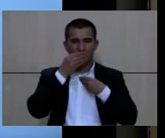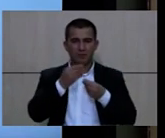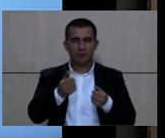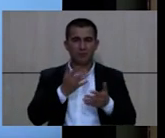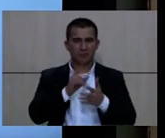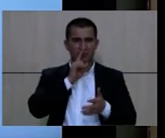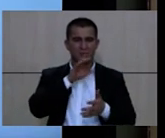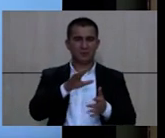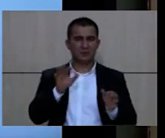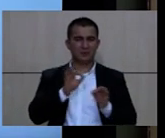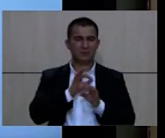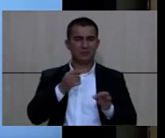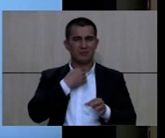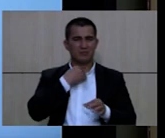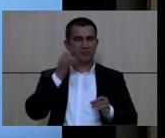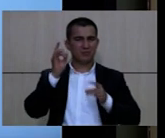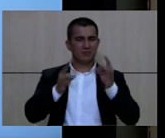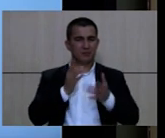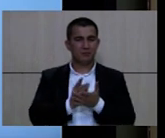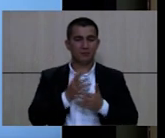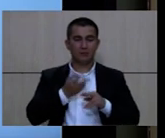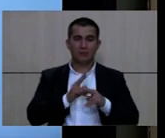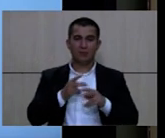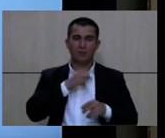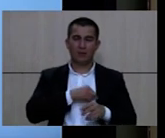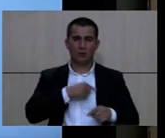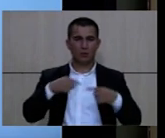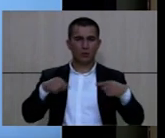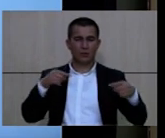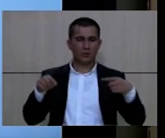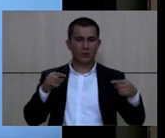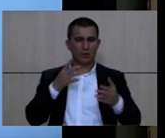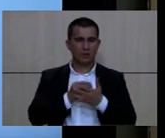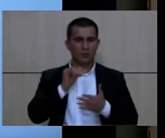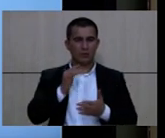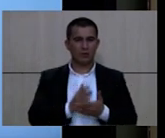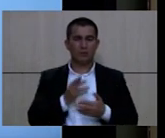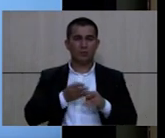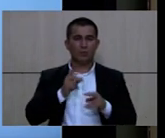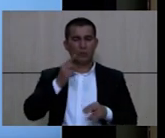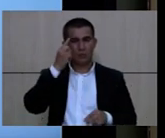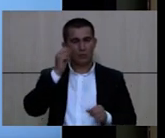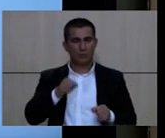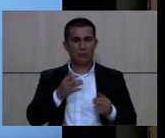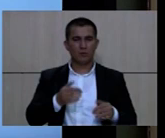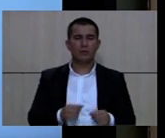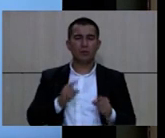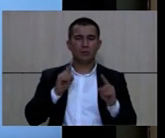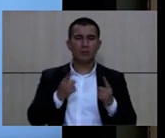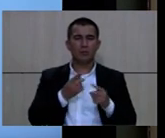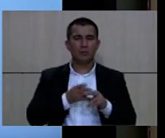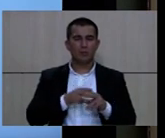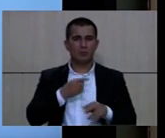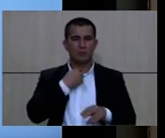bo'ladi. Ular bir-biridan qanday kattalik bilan farq qiladi? Nima deb o'ylaysiz? Nima uchun yo'g'on